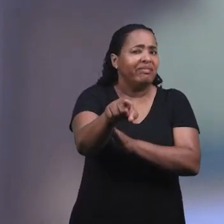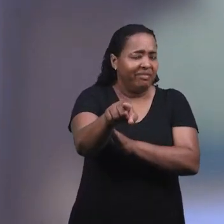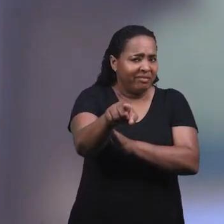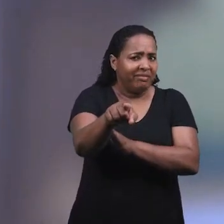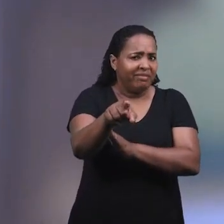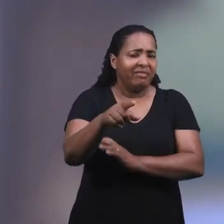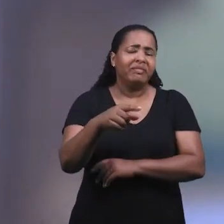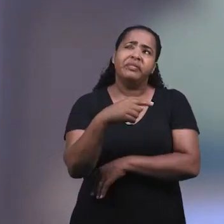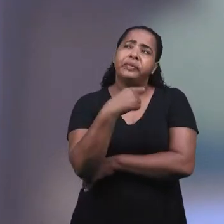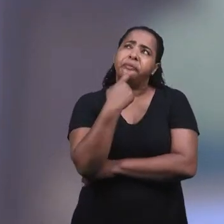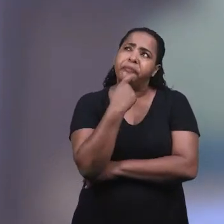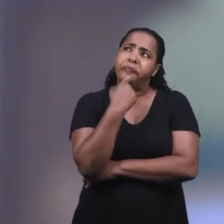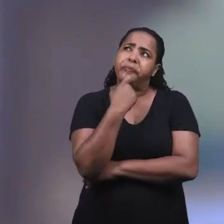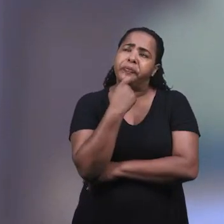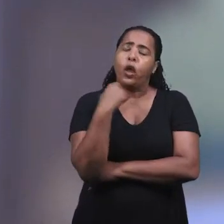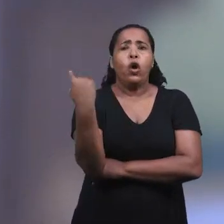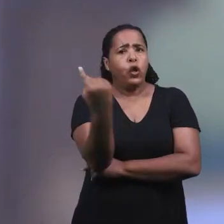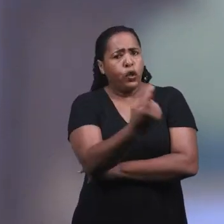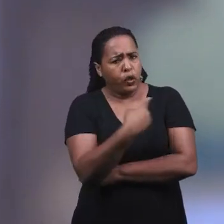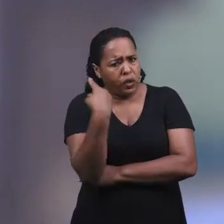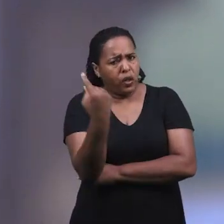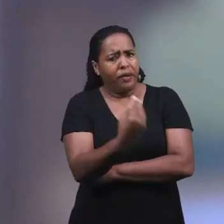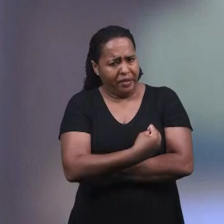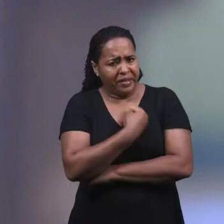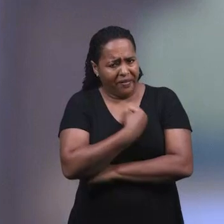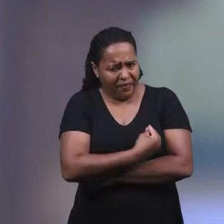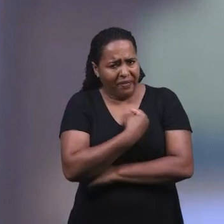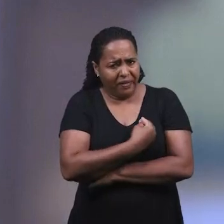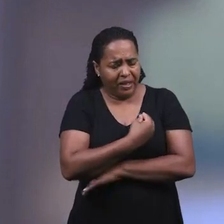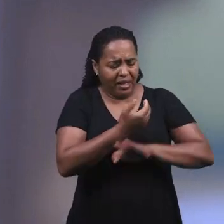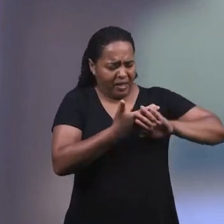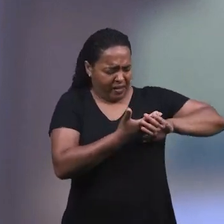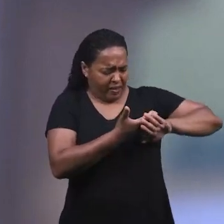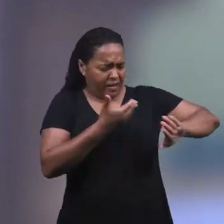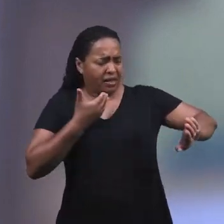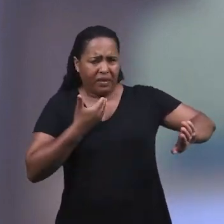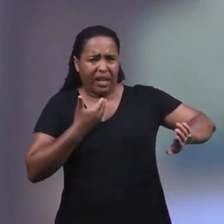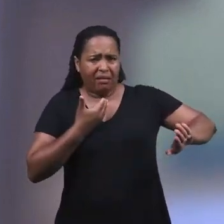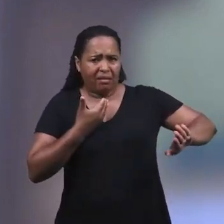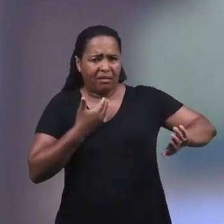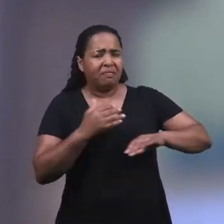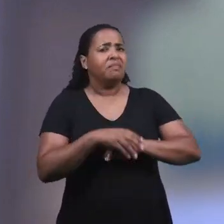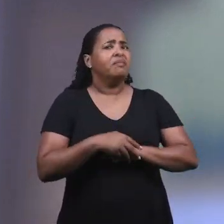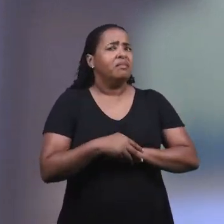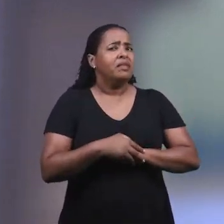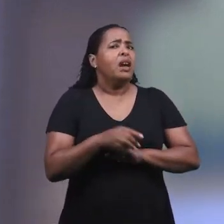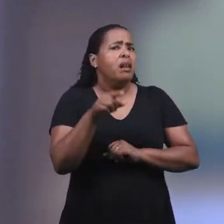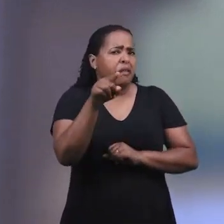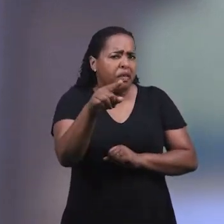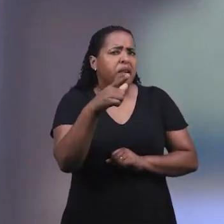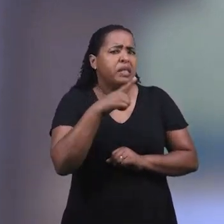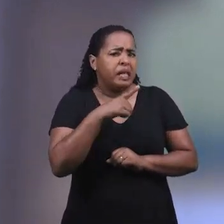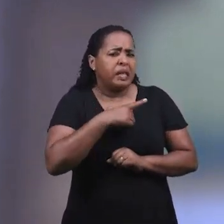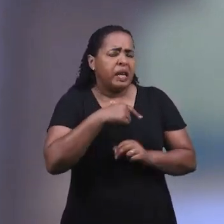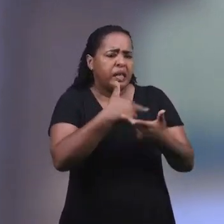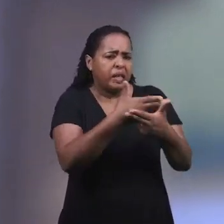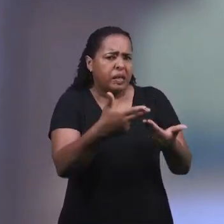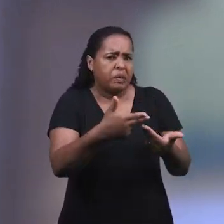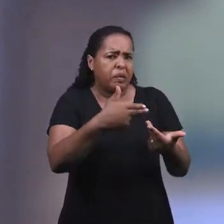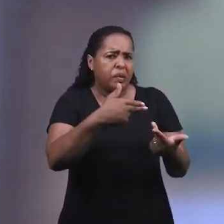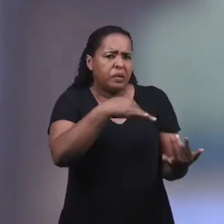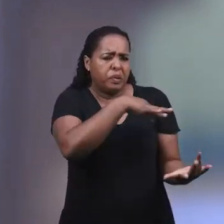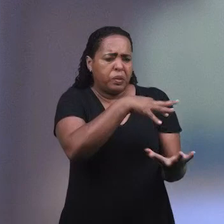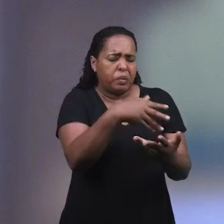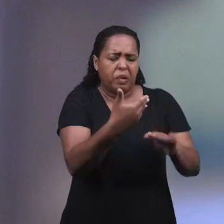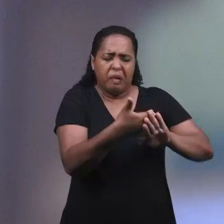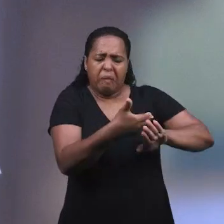vous, est-ce que nous vivons la vie de sanctification? Vous savez, vous éloigner des choses du monde et vous